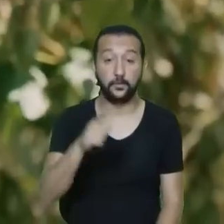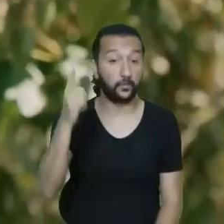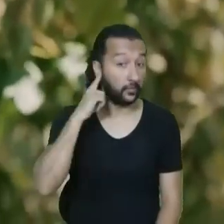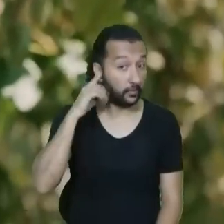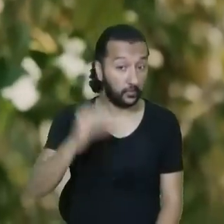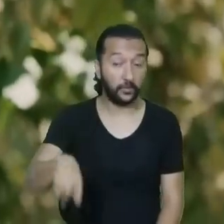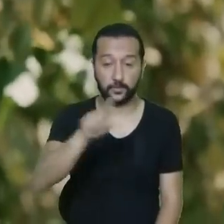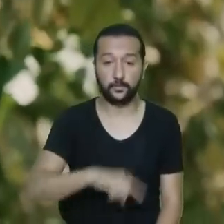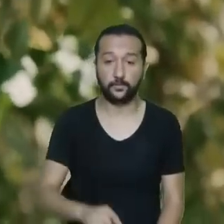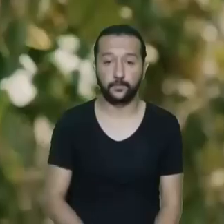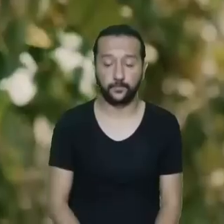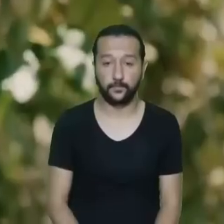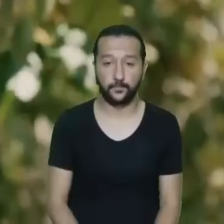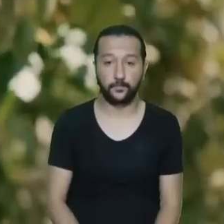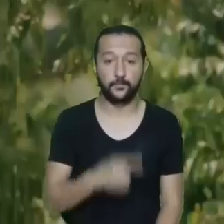duyanlarım,